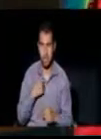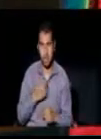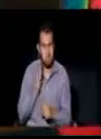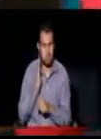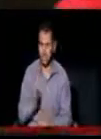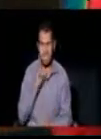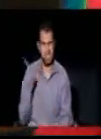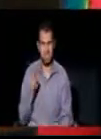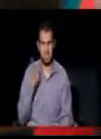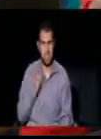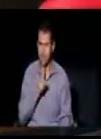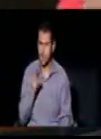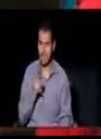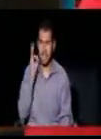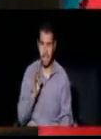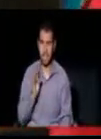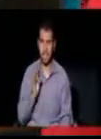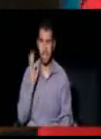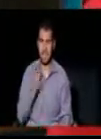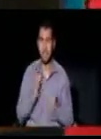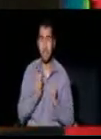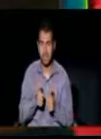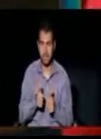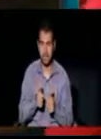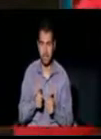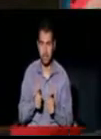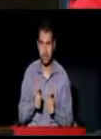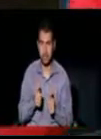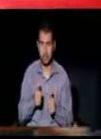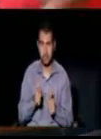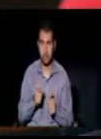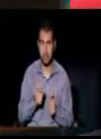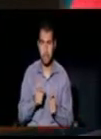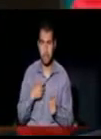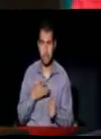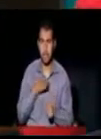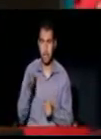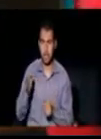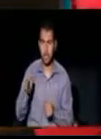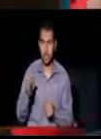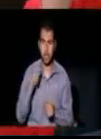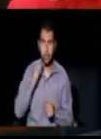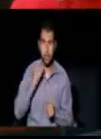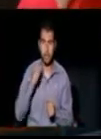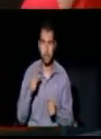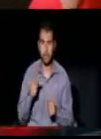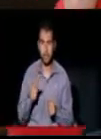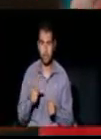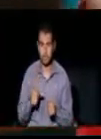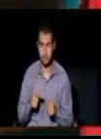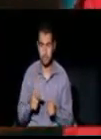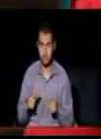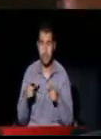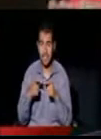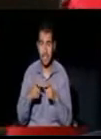تعالوا وهيبقى في ناس هتساعدكم كلكم، واحنا هنروح المحافظات كلها هنعمل زي معسكر